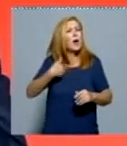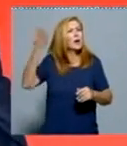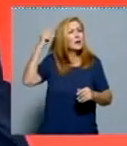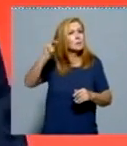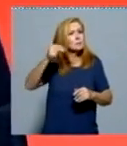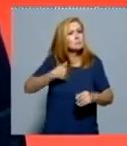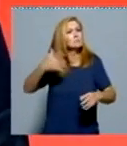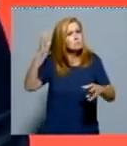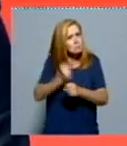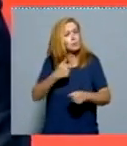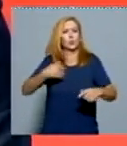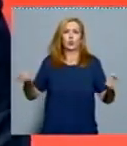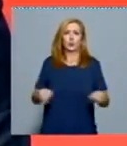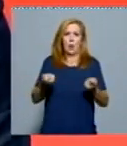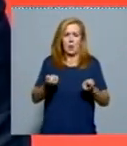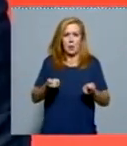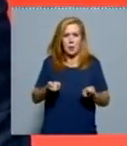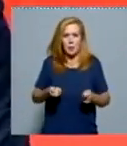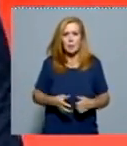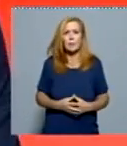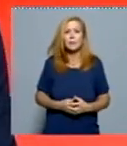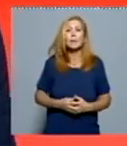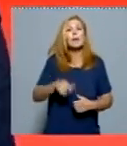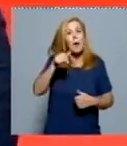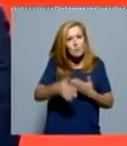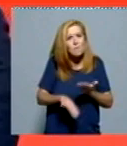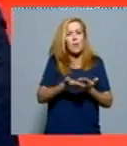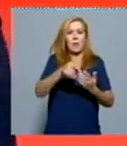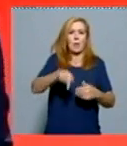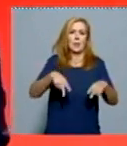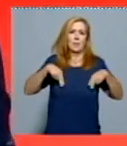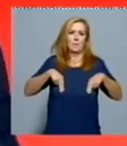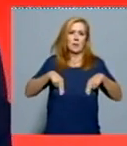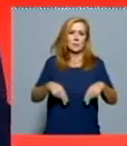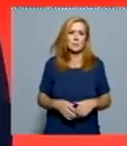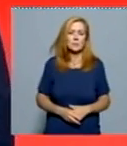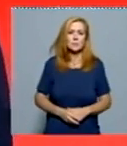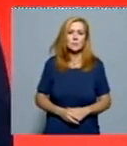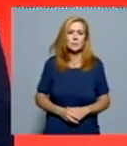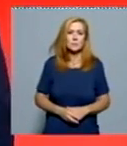είναι μια σημαντική παρακαταθήκη για τη σημερινή κυβέρνηση. Για το ντοκουμέντο